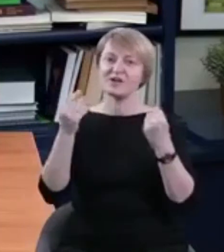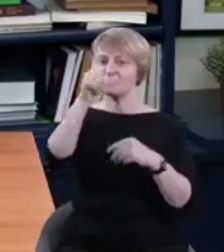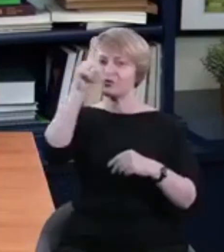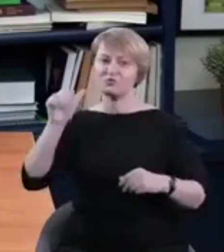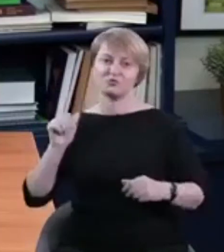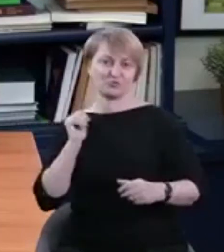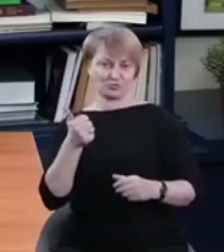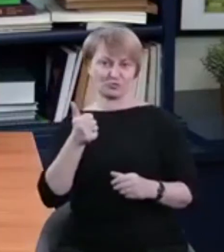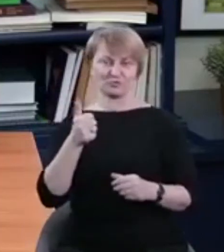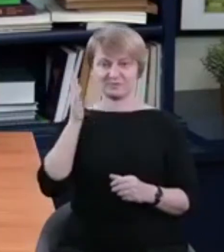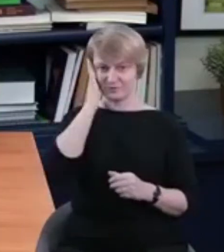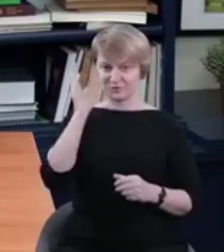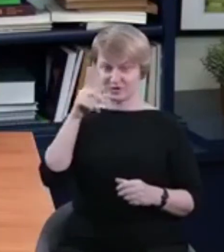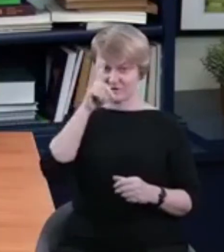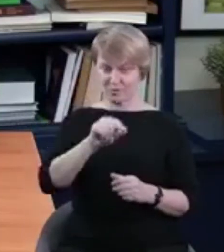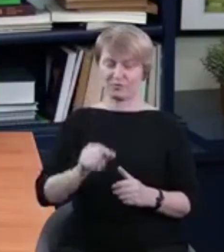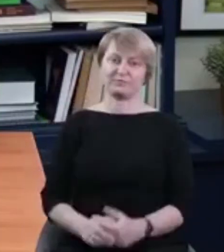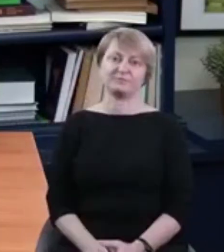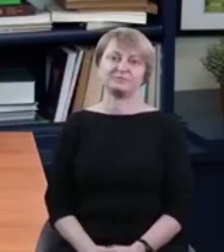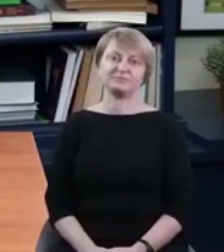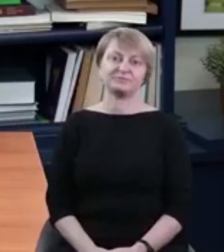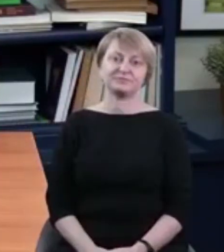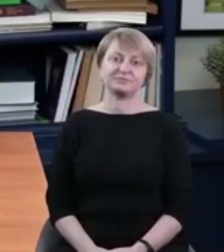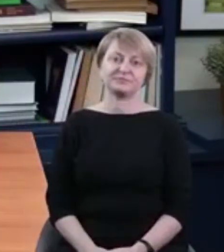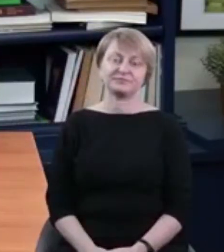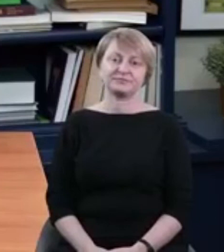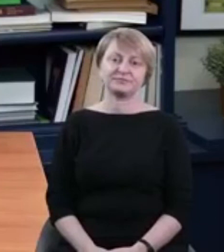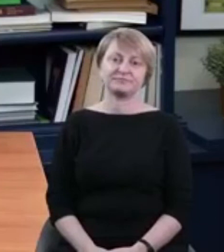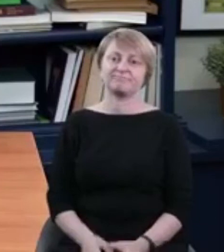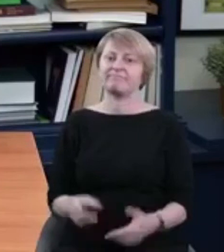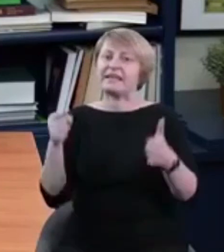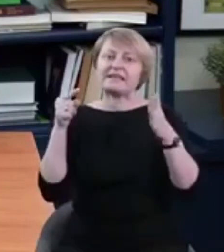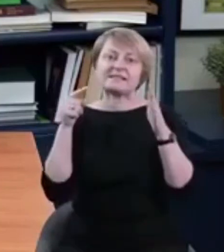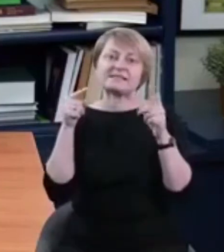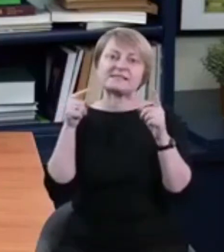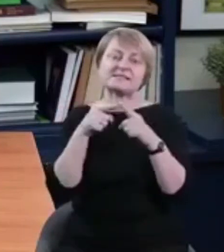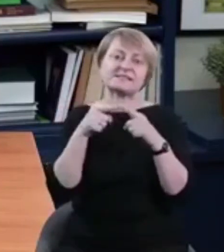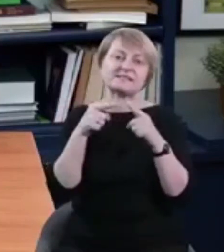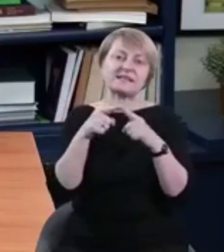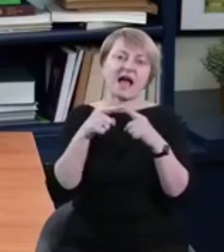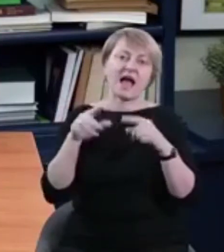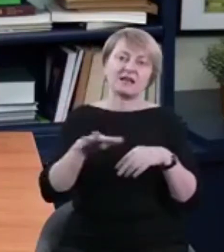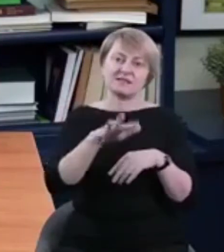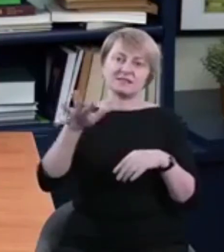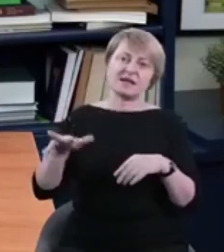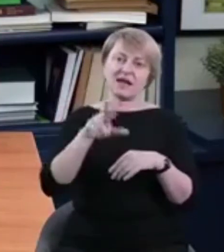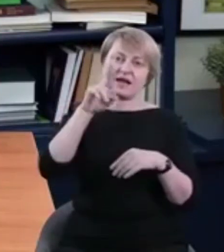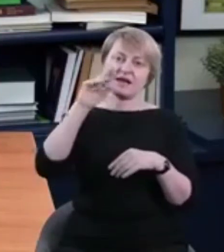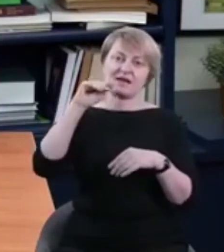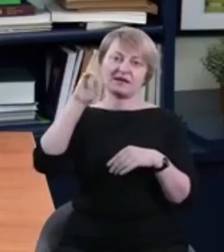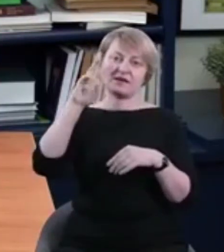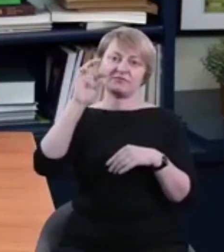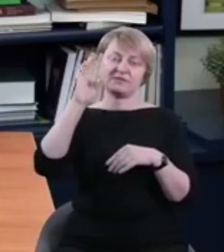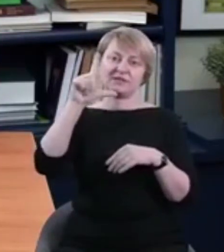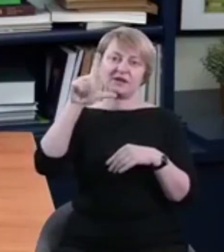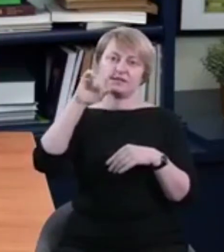było jaki jest cel spalanie strefy rewitalizacyjne w kontekście obrotu nieruchomościami